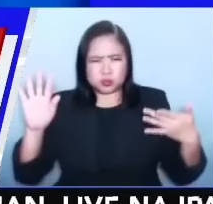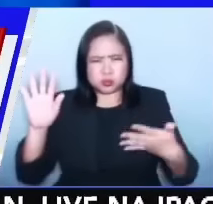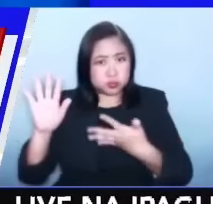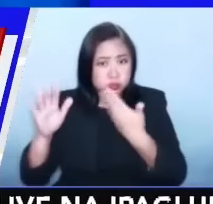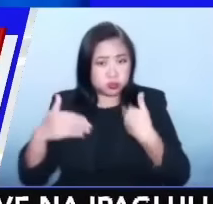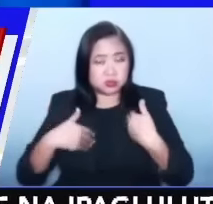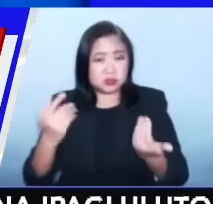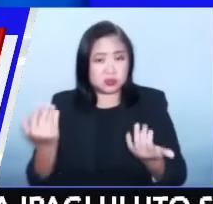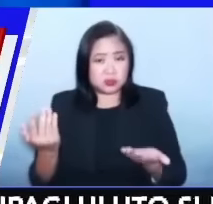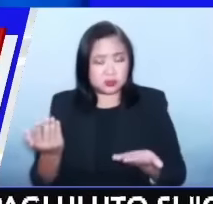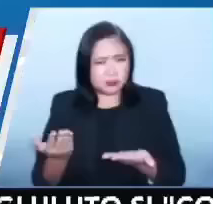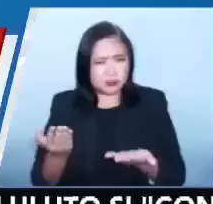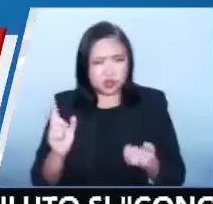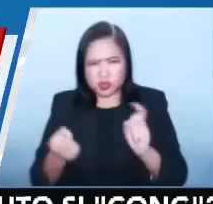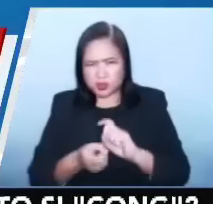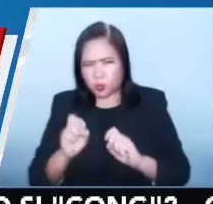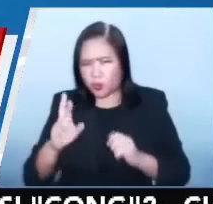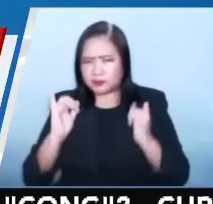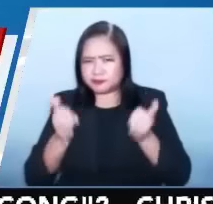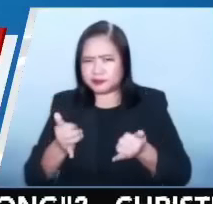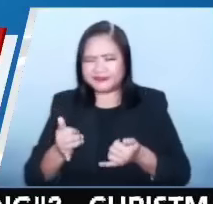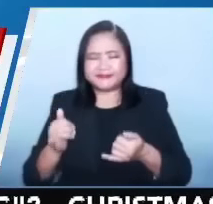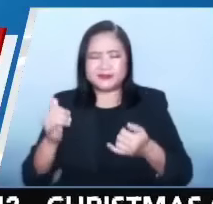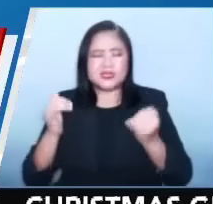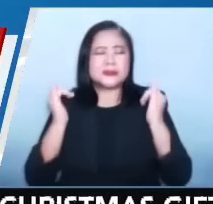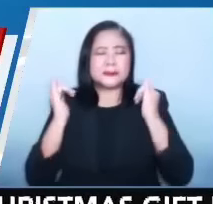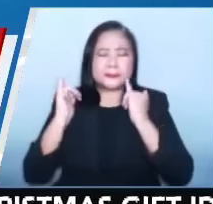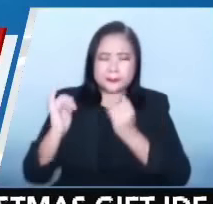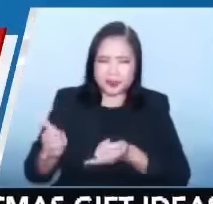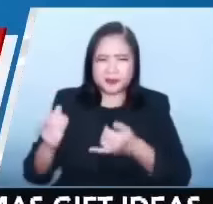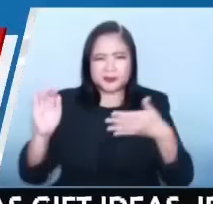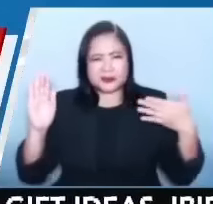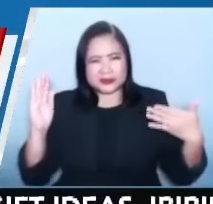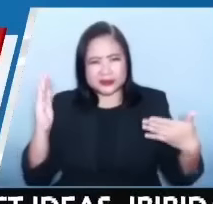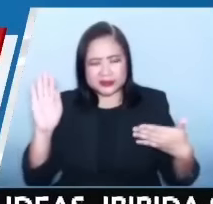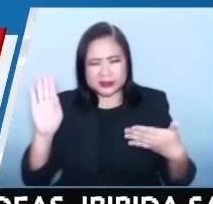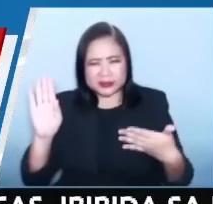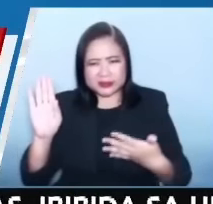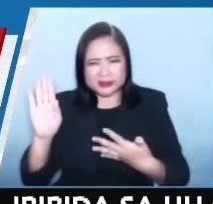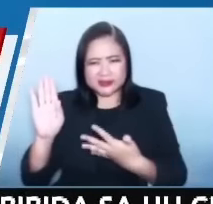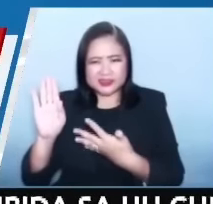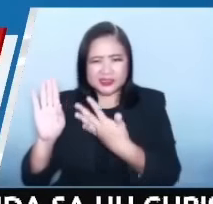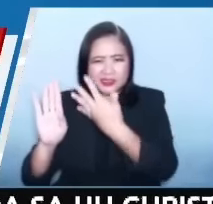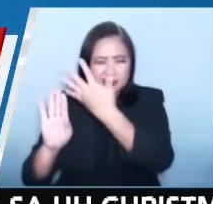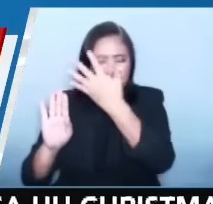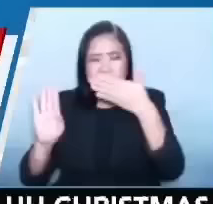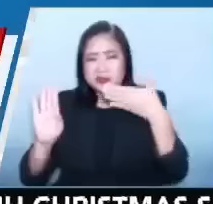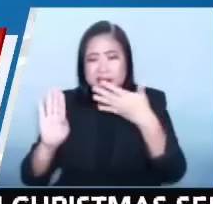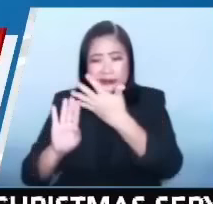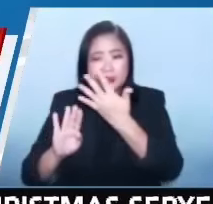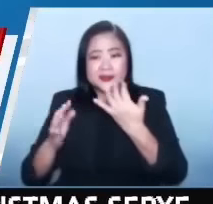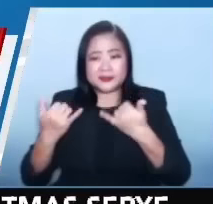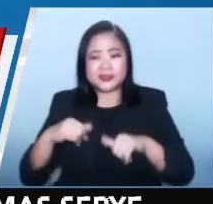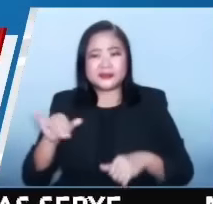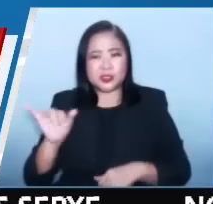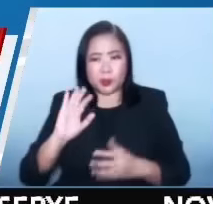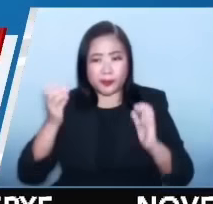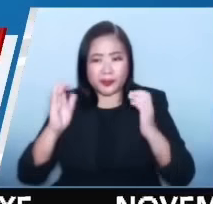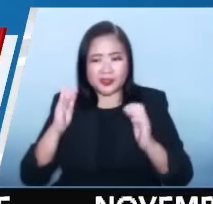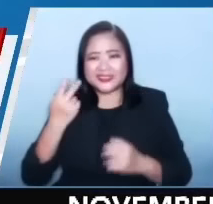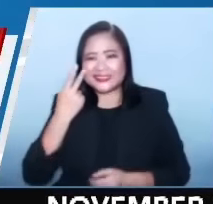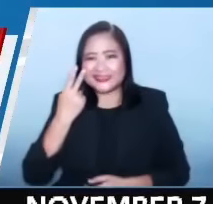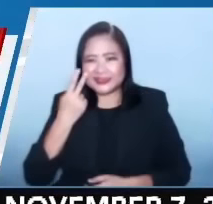Sa kasalukuyan halos pareho pa nga rin yung nakikita nating track compared sa mga naunang track natin kung saan nakikita nga natin posible pa